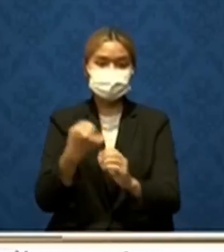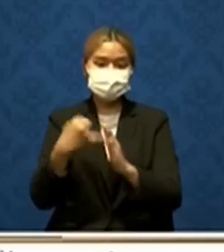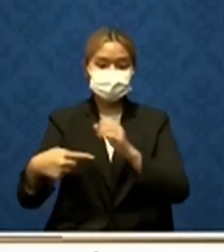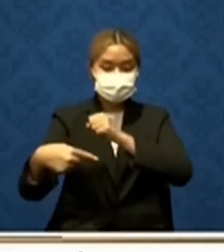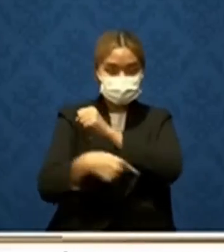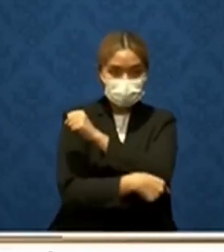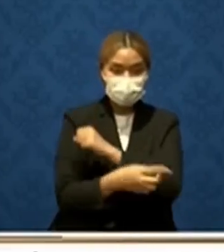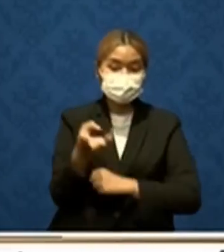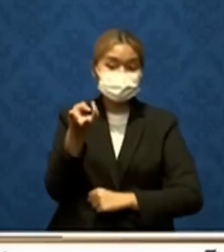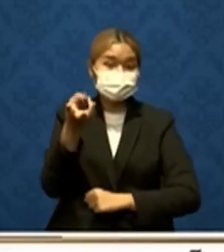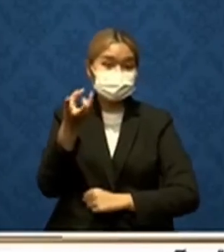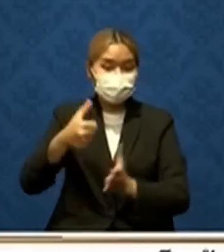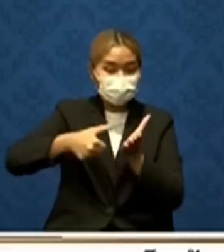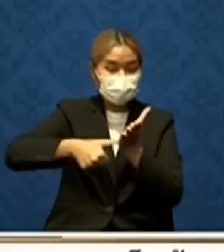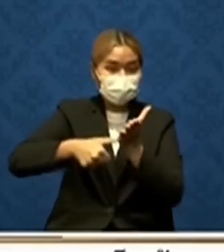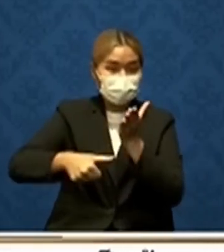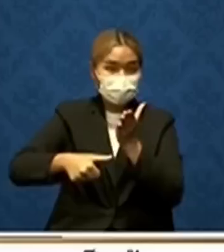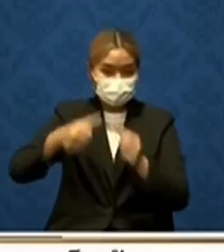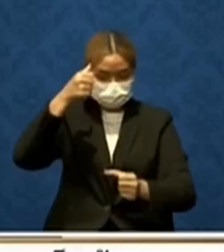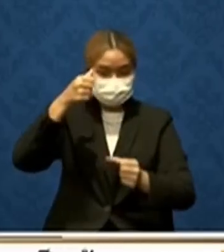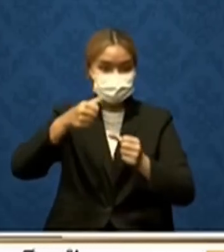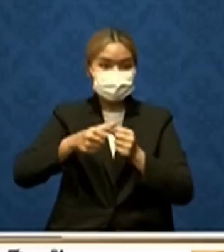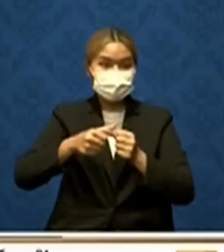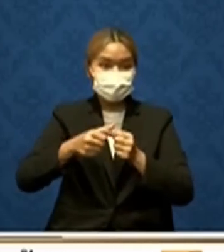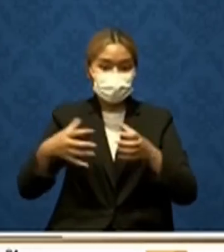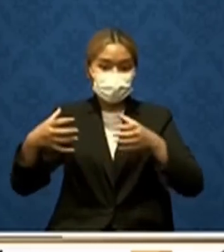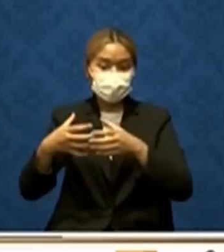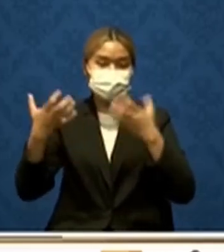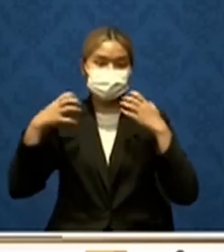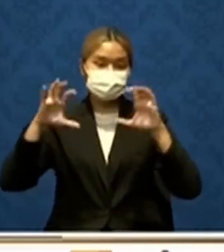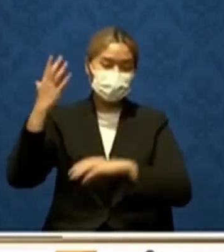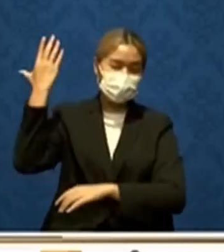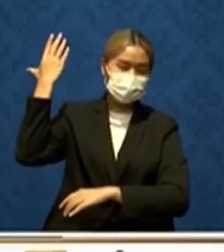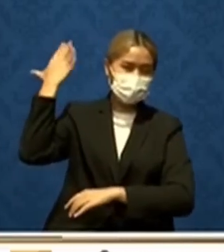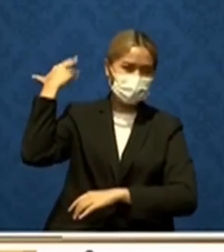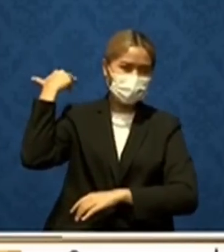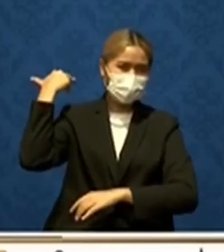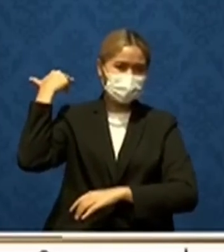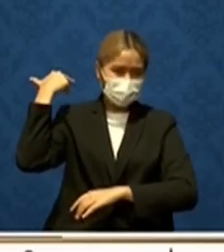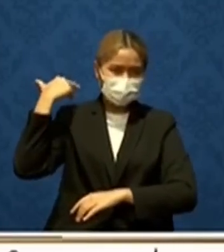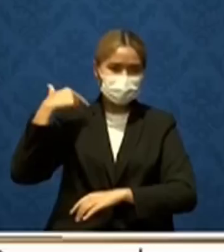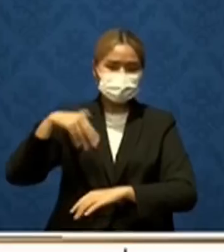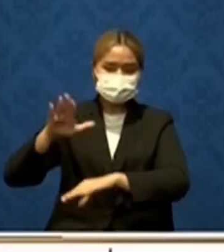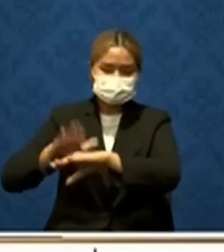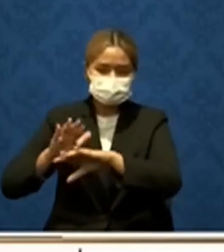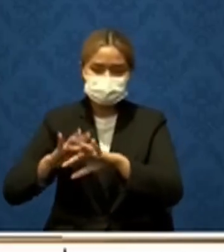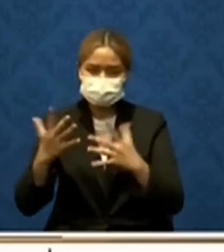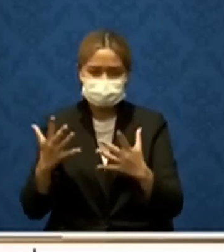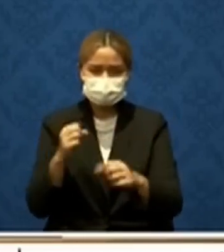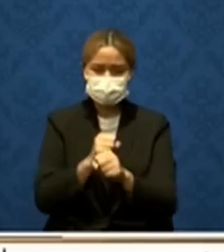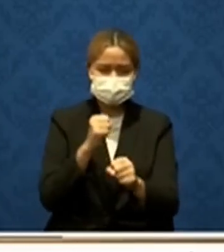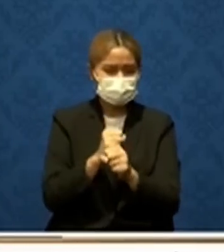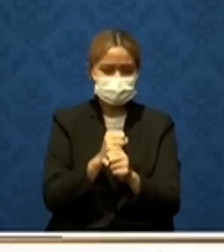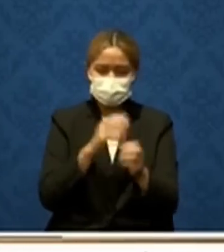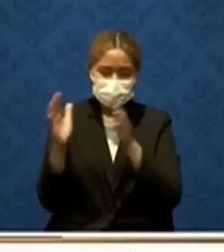สมัยผู้ท่านเป็นรัฐบาลอันนี้ยังไม่จบเลยครับไม่เห็นท่านทวงเลยว่ามันช้า